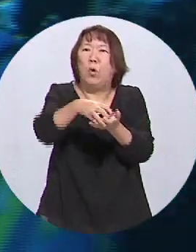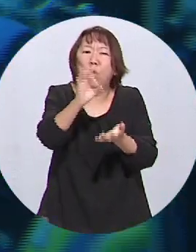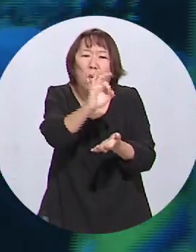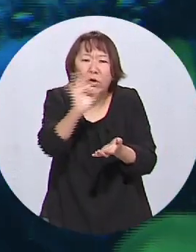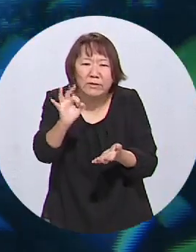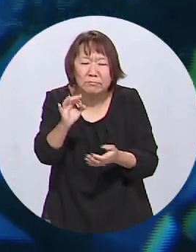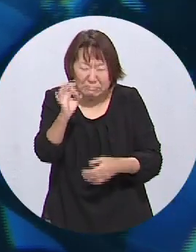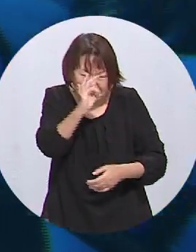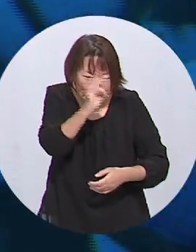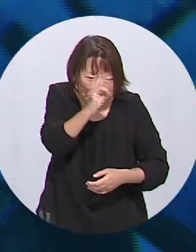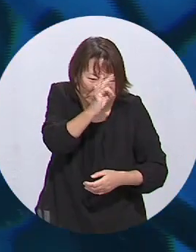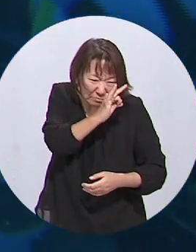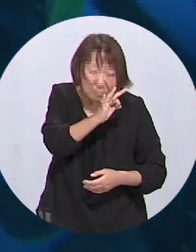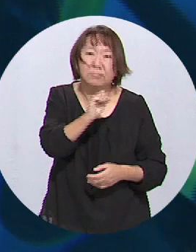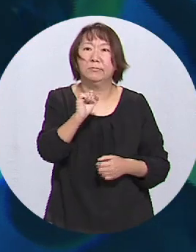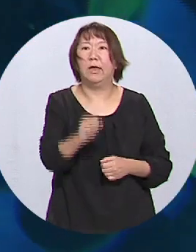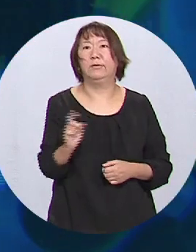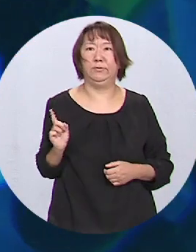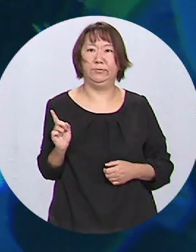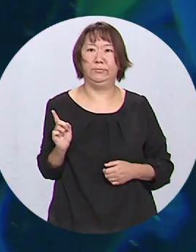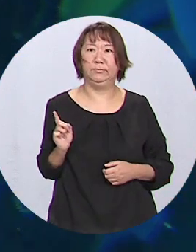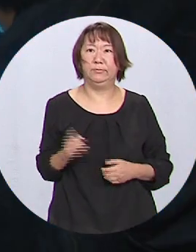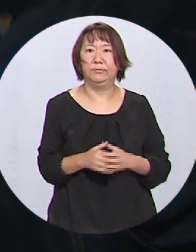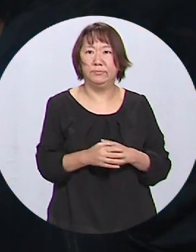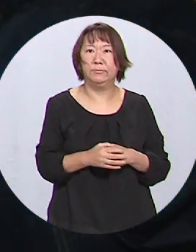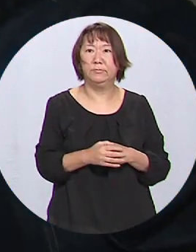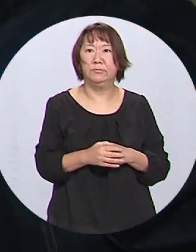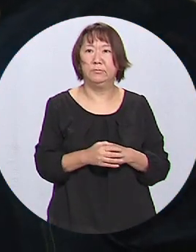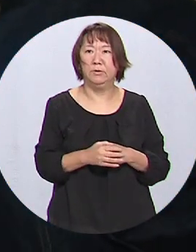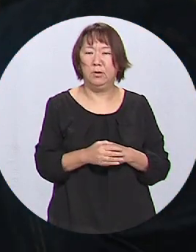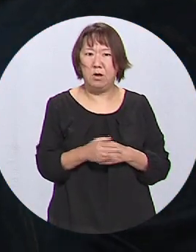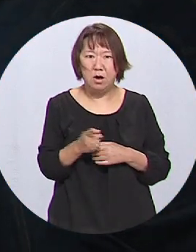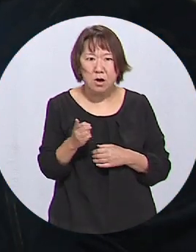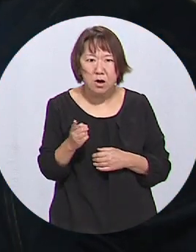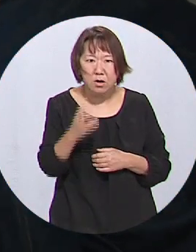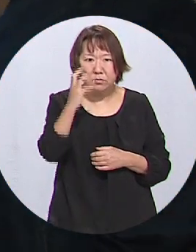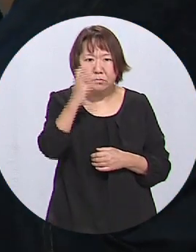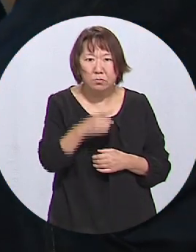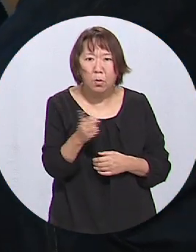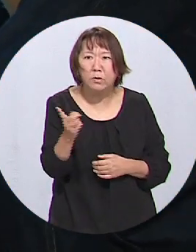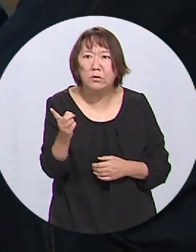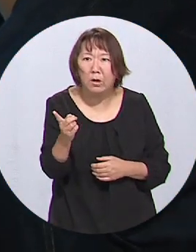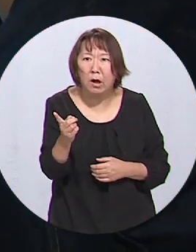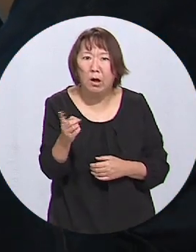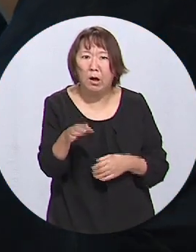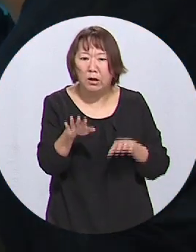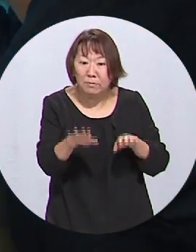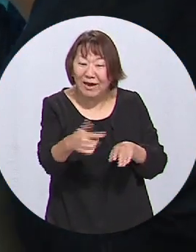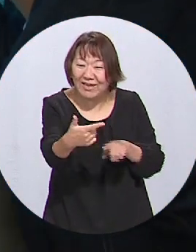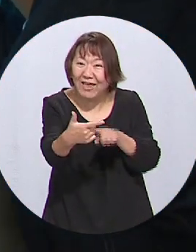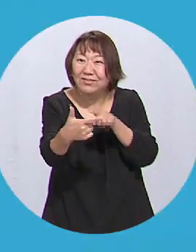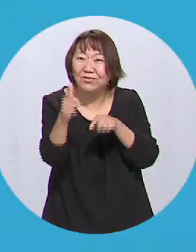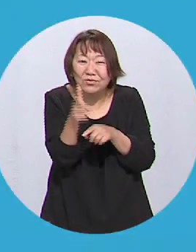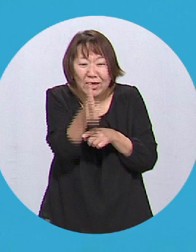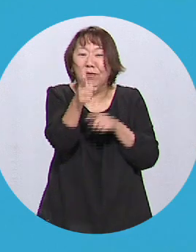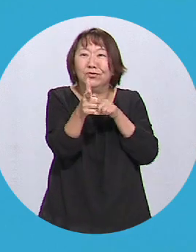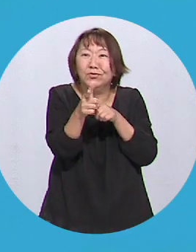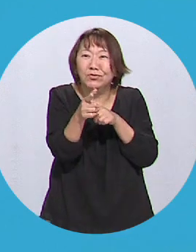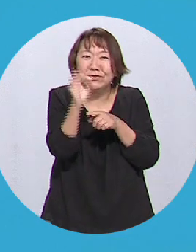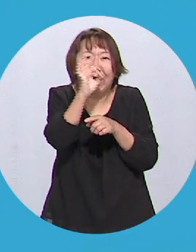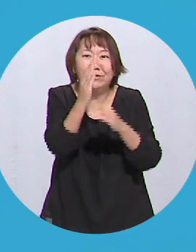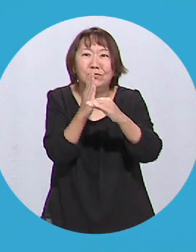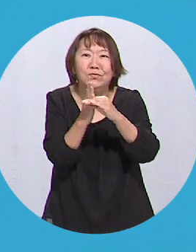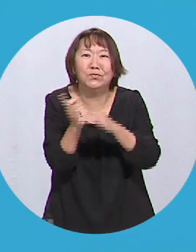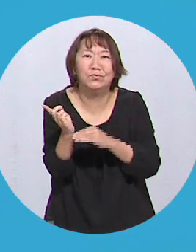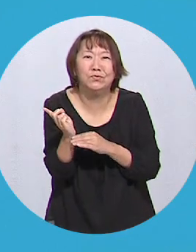水中捜索に当たります。 うわー、すごいな。で、今拳銃を、そあそこにある拳銃探してる